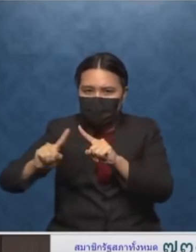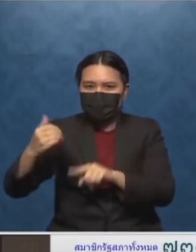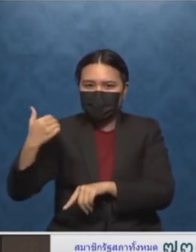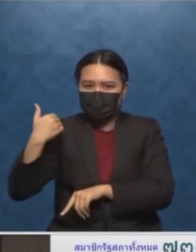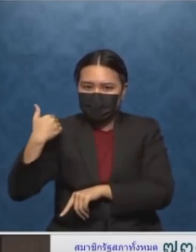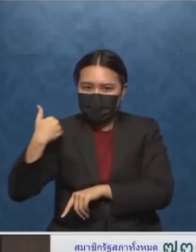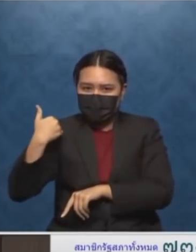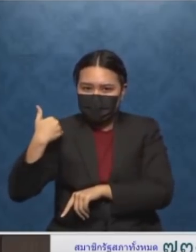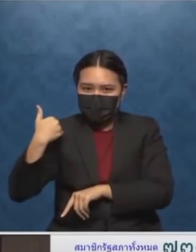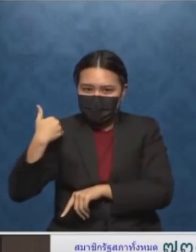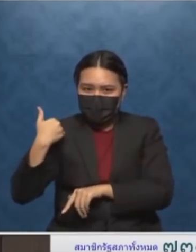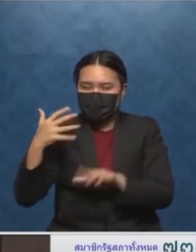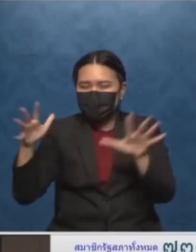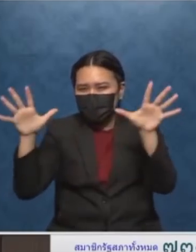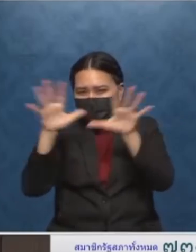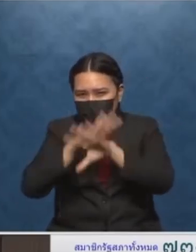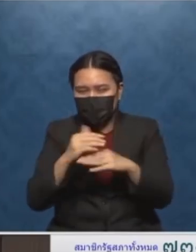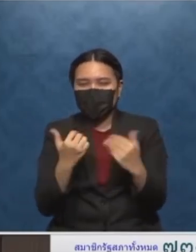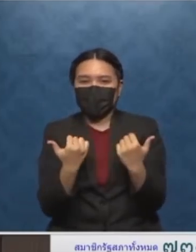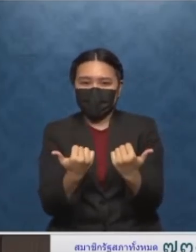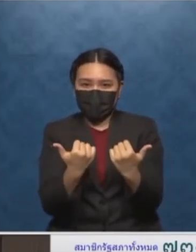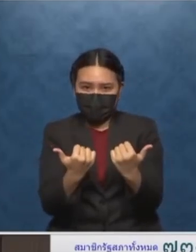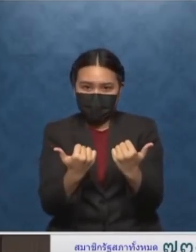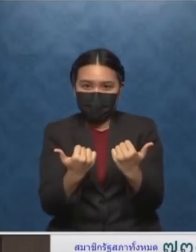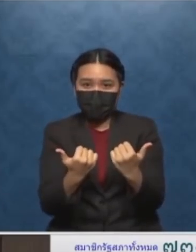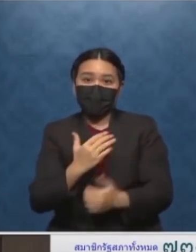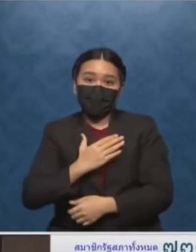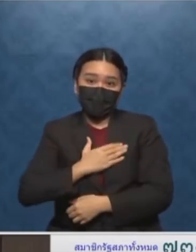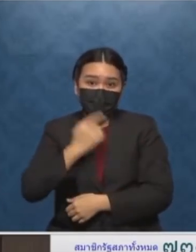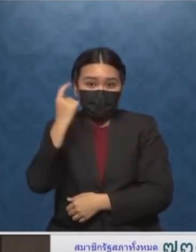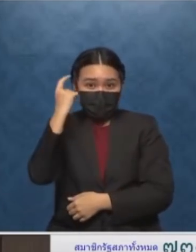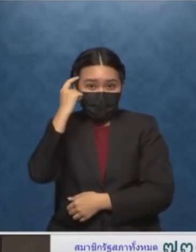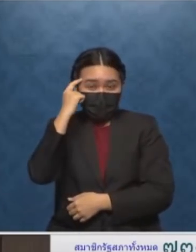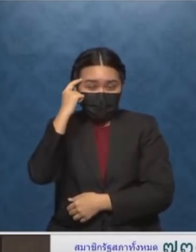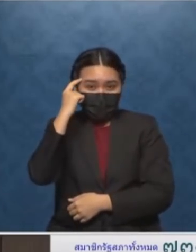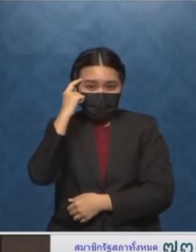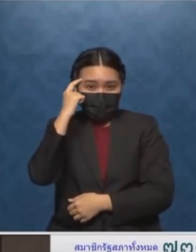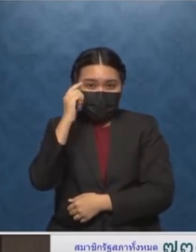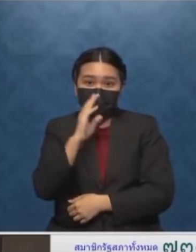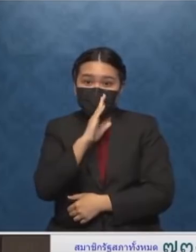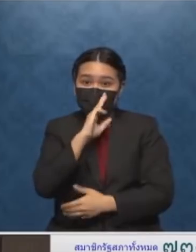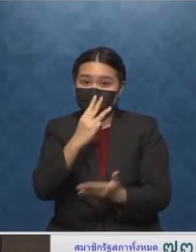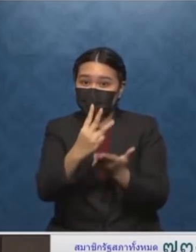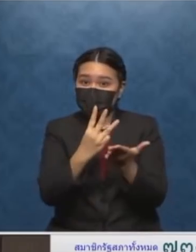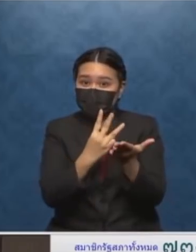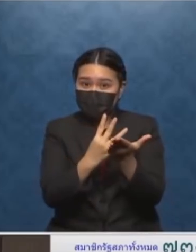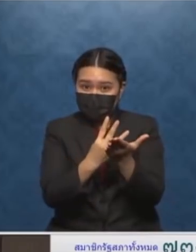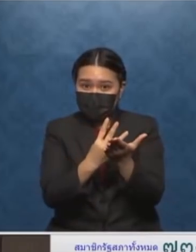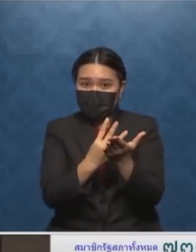มีสภาพอย่างนี้แหละครับงั้นเนี่ยผมคิดว่าวาระที่